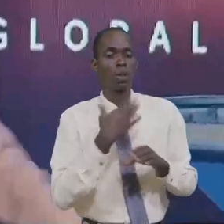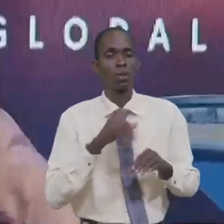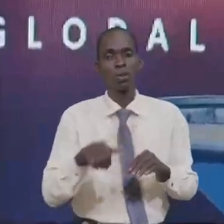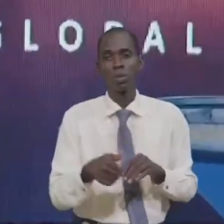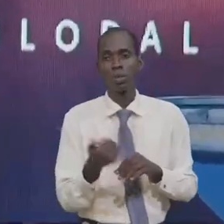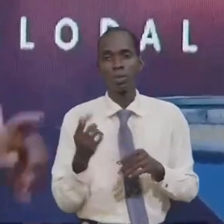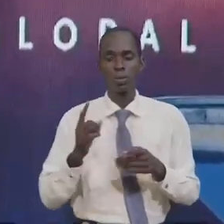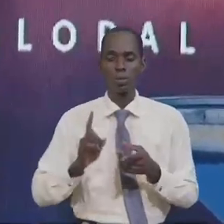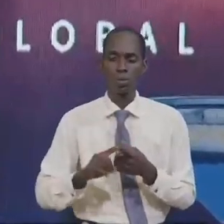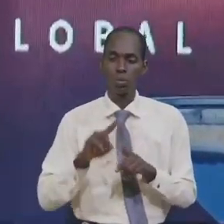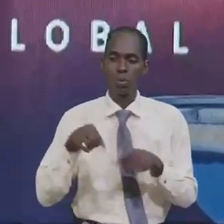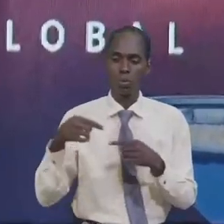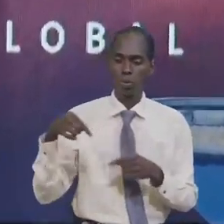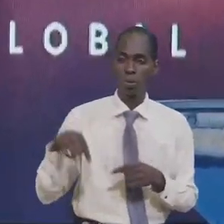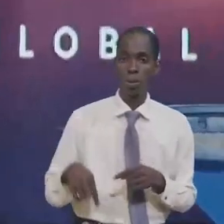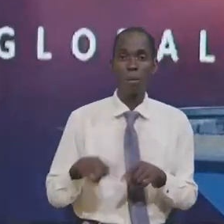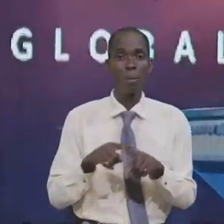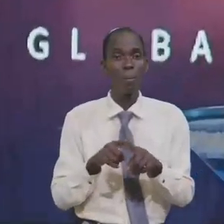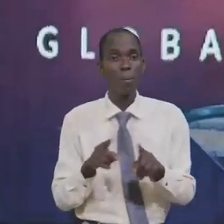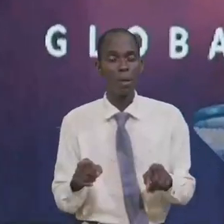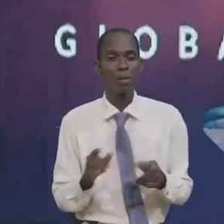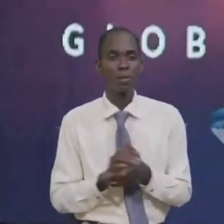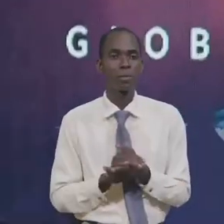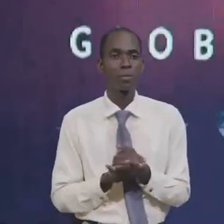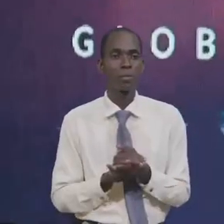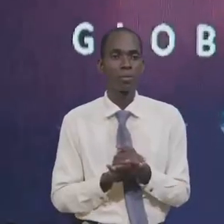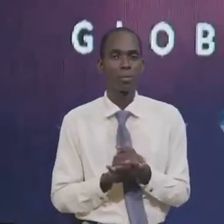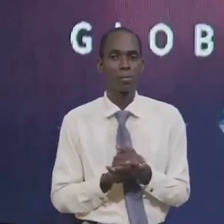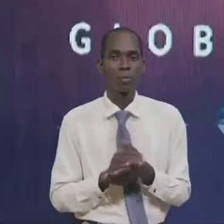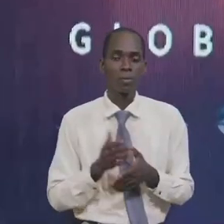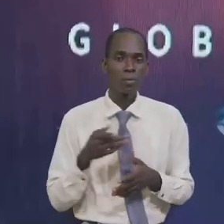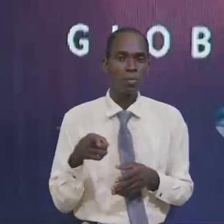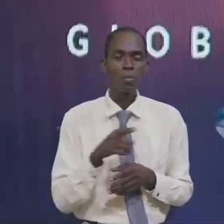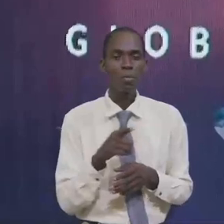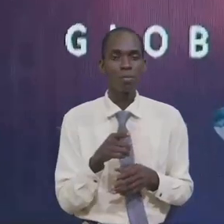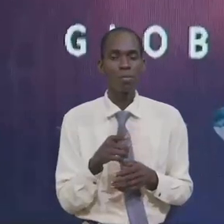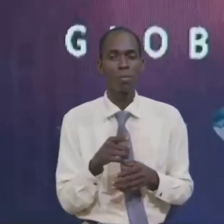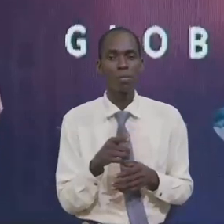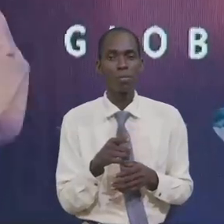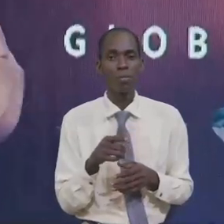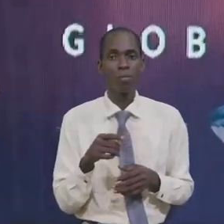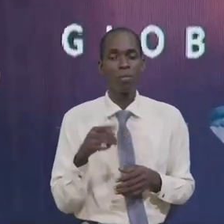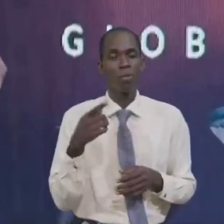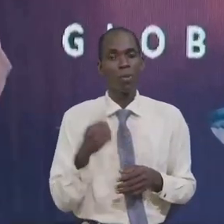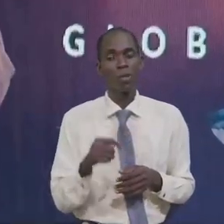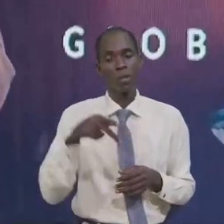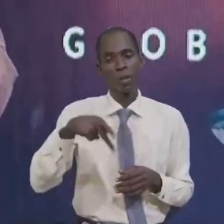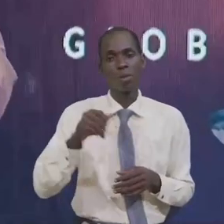laisser d'autres domaines diminuer mais la porte Paul dit au jeune Timothée